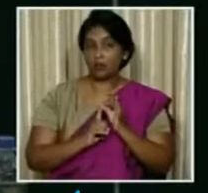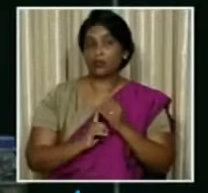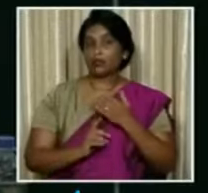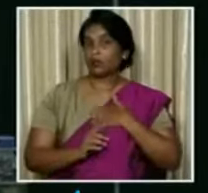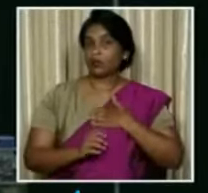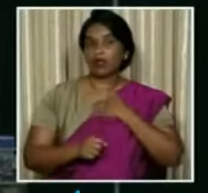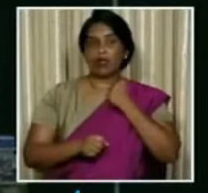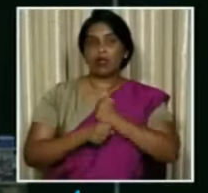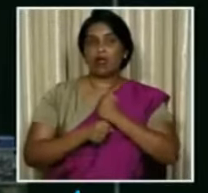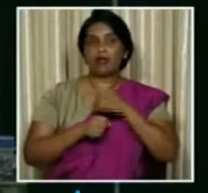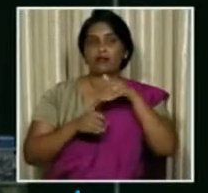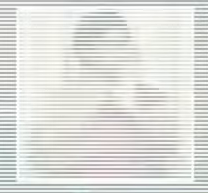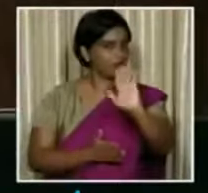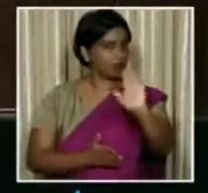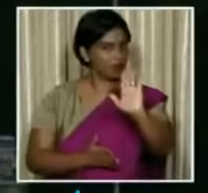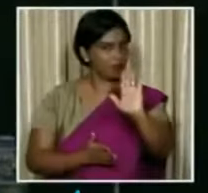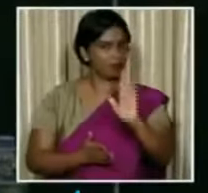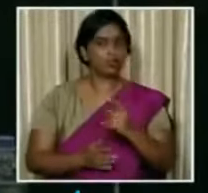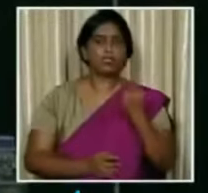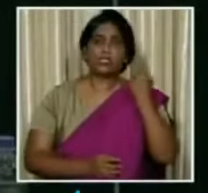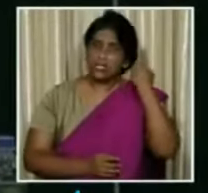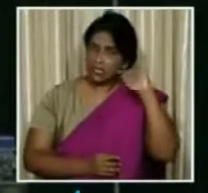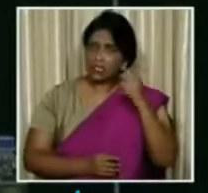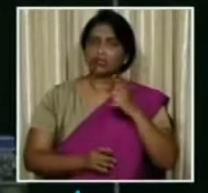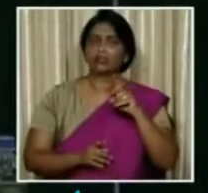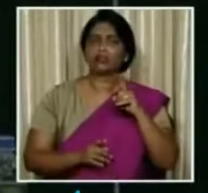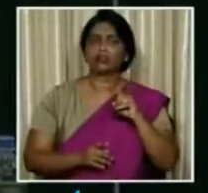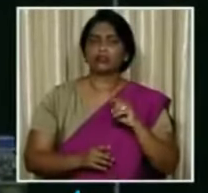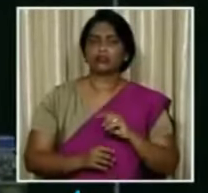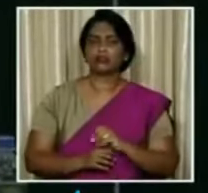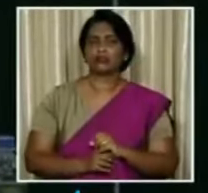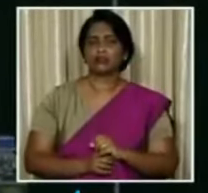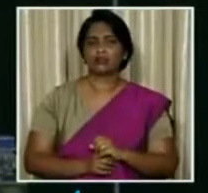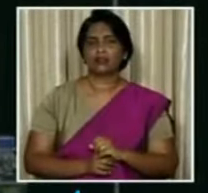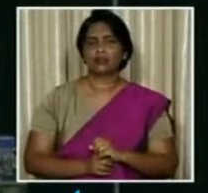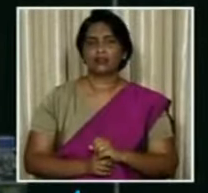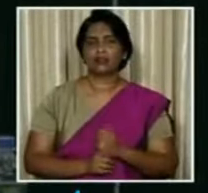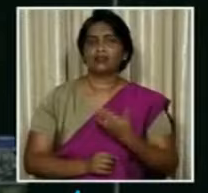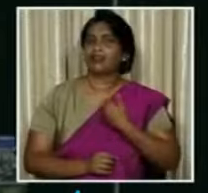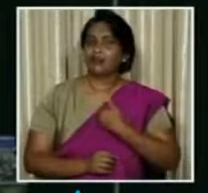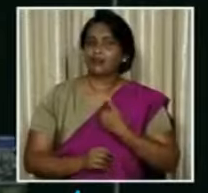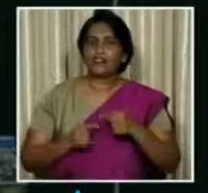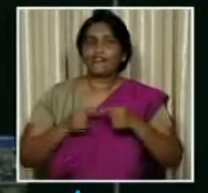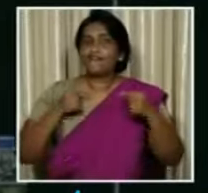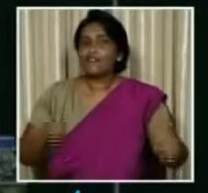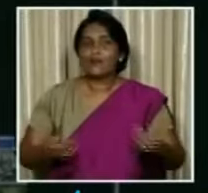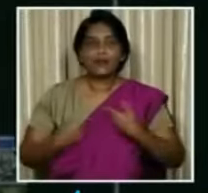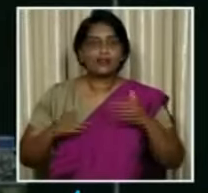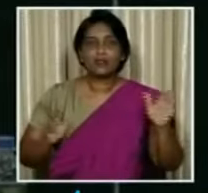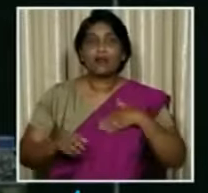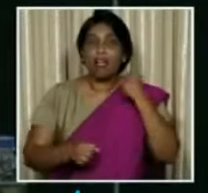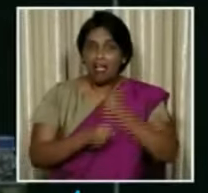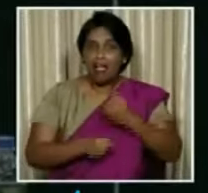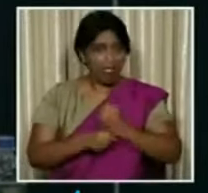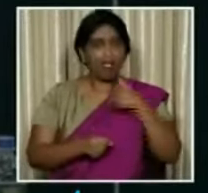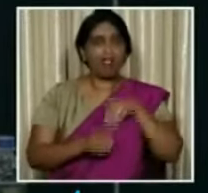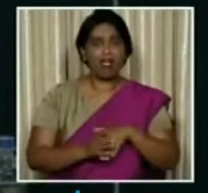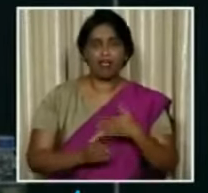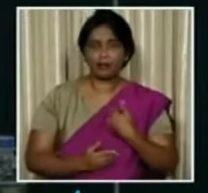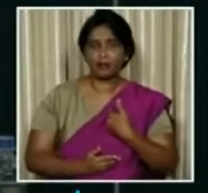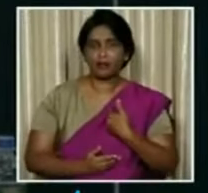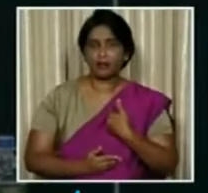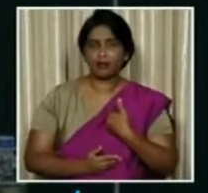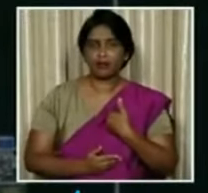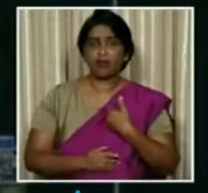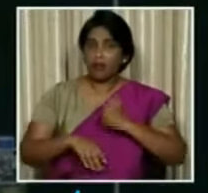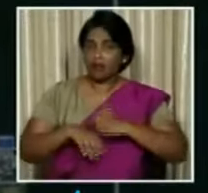මම ආණ්ඩුවේ ඉන්නේ මේ එක එක්කෙනාගෙන් නෙමෙයි ඊයේත් ඔබතුමා සම්මුඛ කාලය ගත්තා කතානායකතුමා මම විපක්ෂ නෙමෙයි මම ආණ්ඩුවේ විපක්ෂය තමයි ඒ